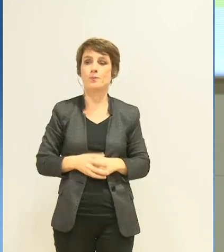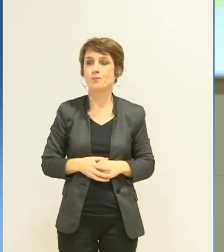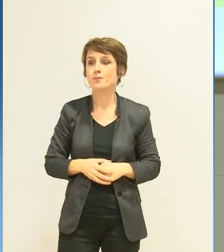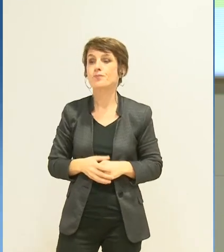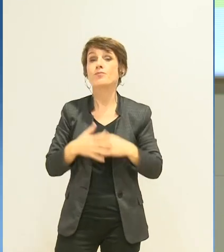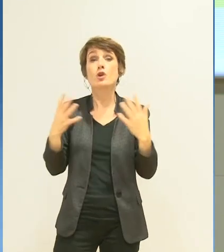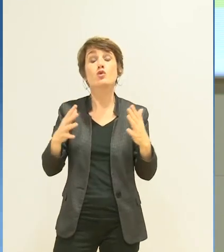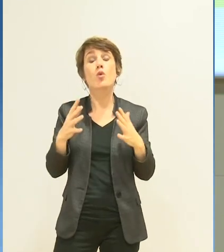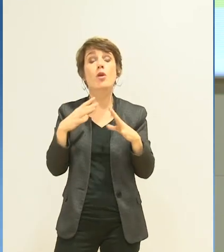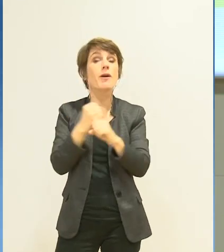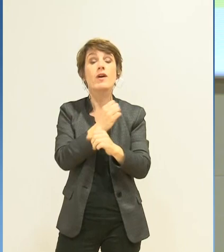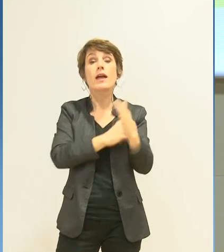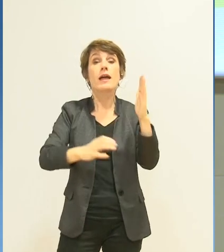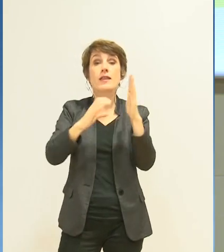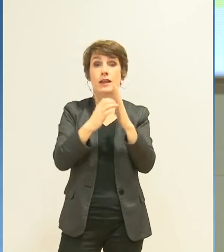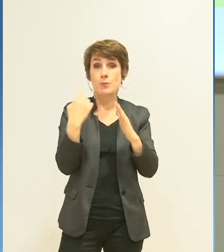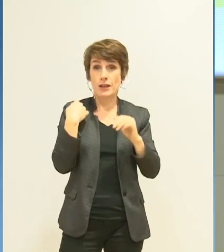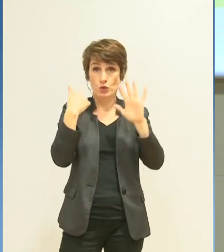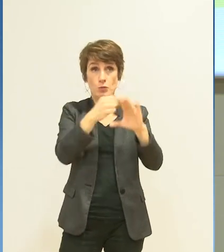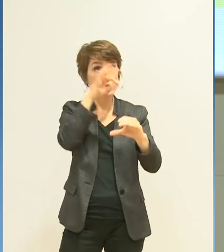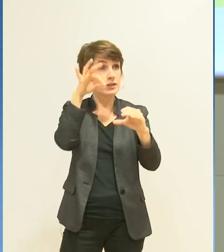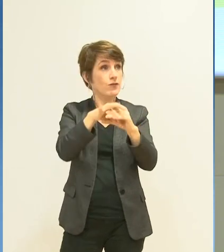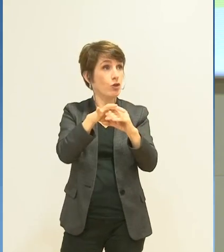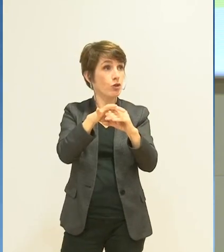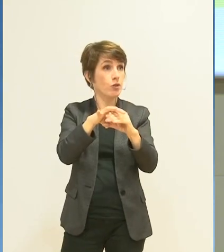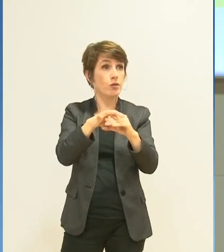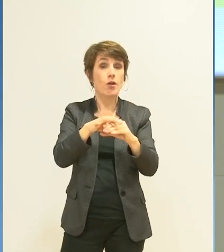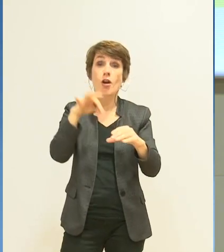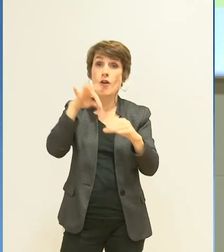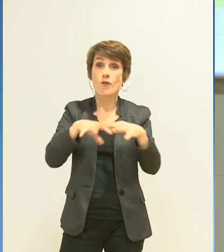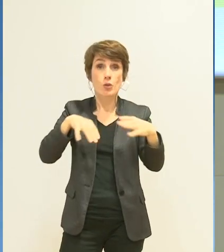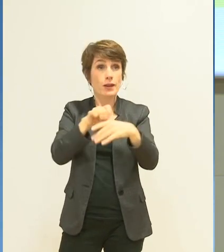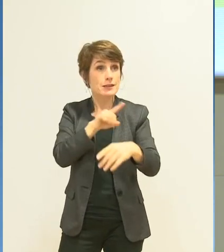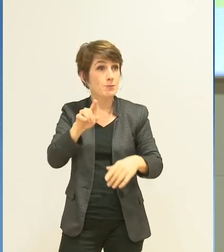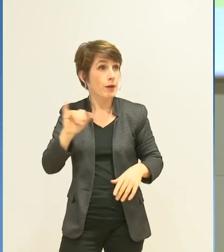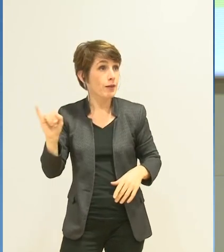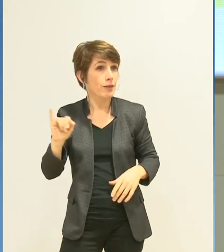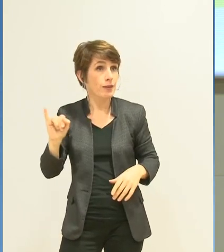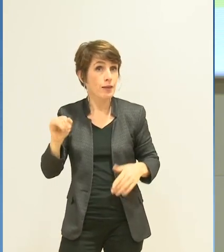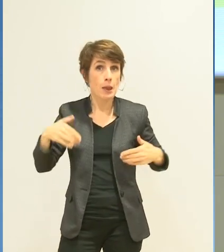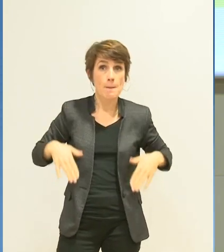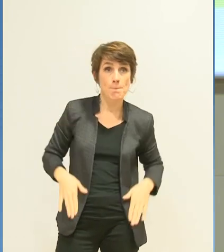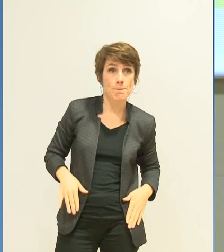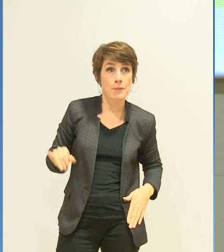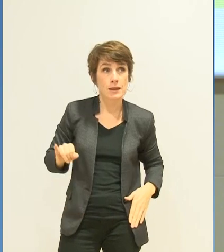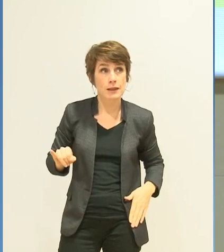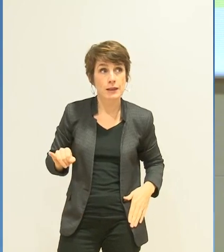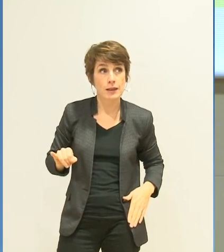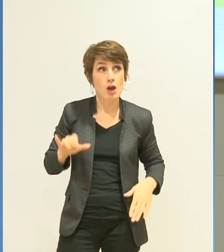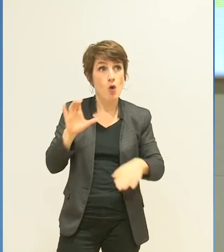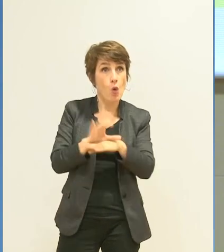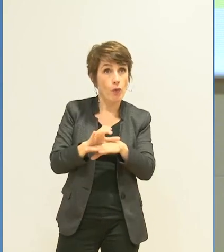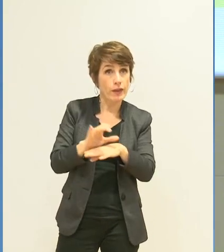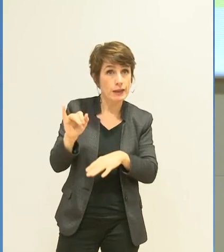donc numéro 6 aux voix qui ne prend pas part au vote qui s'abstient qui votent